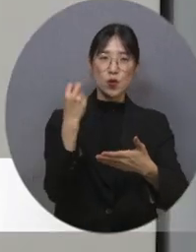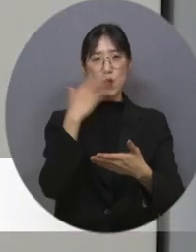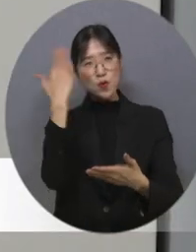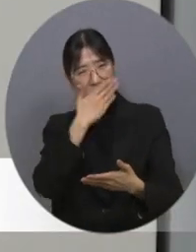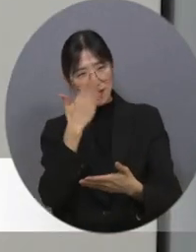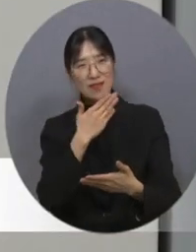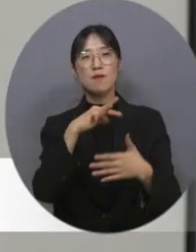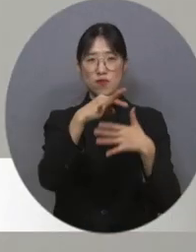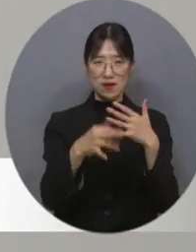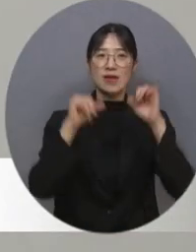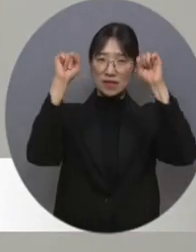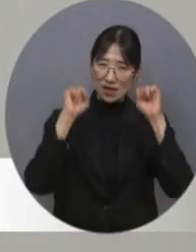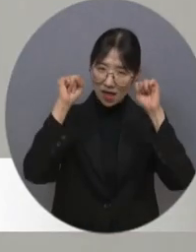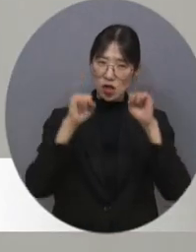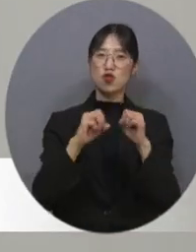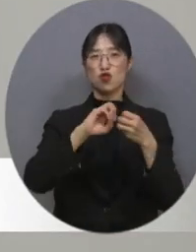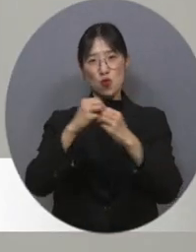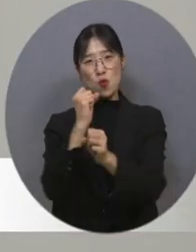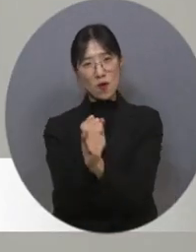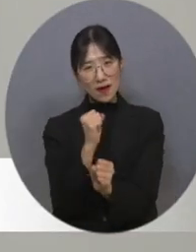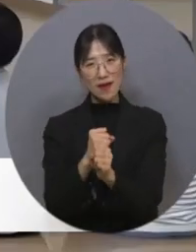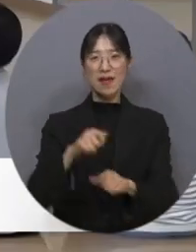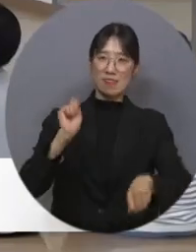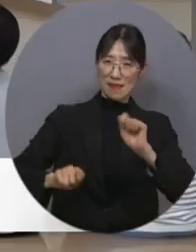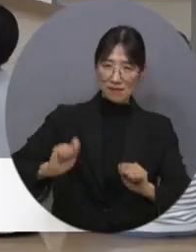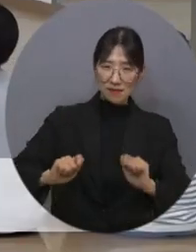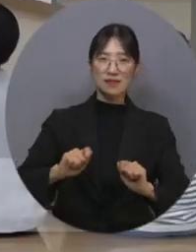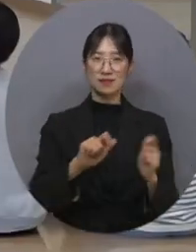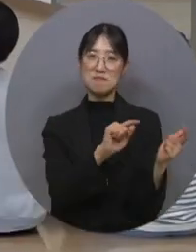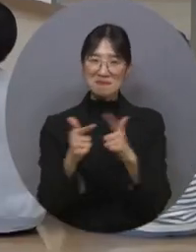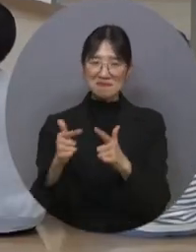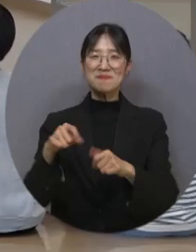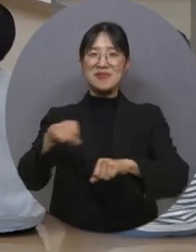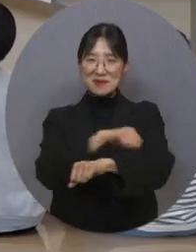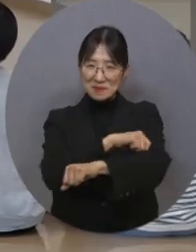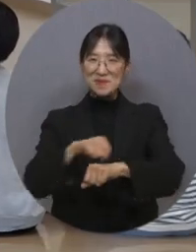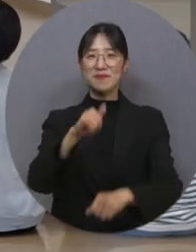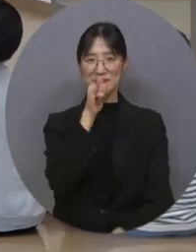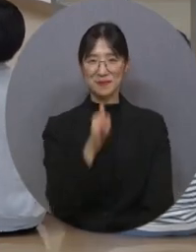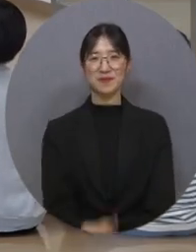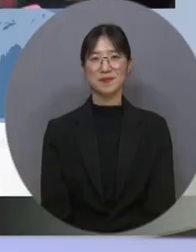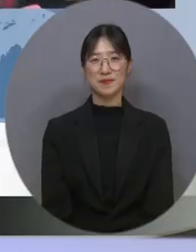프로그램과 체육과 공예, 난타 등 특별 프로그램으로 이루어졌습니다.